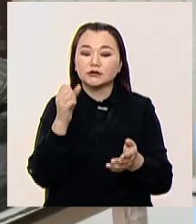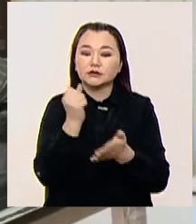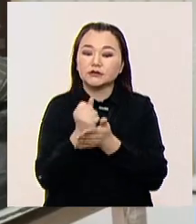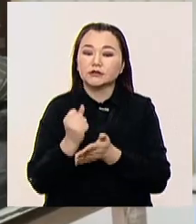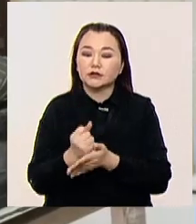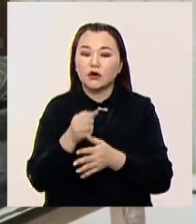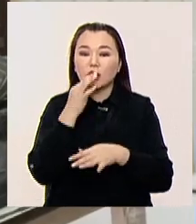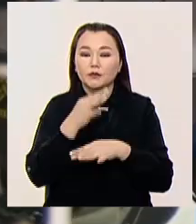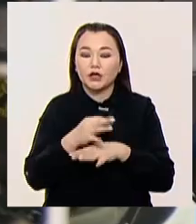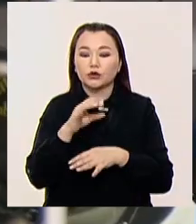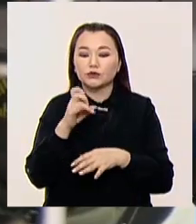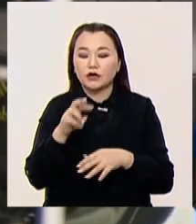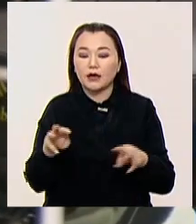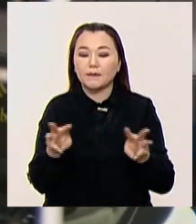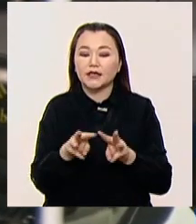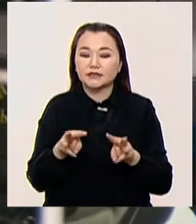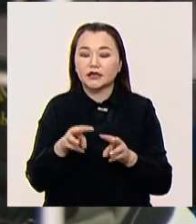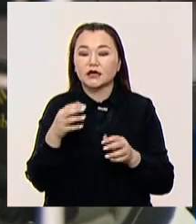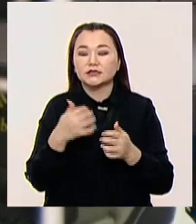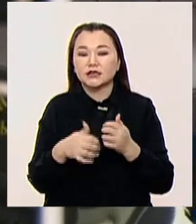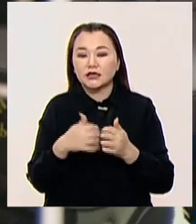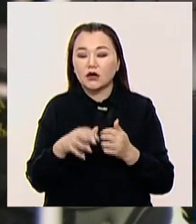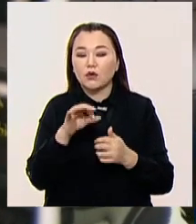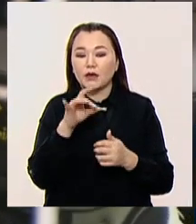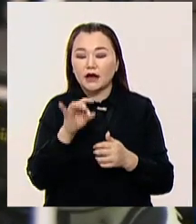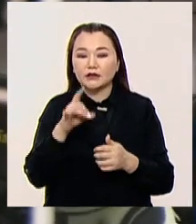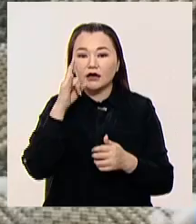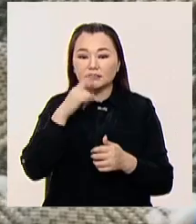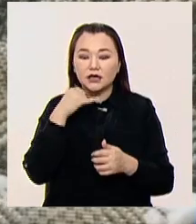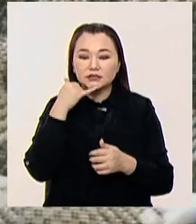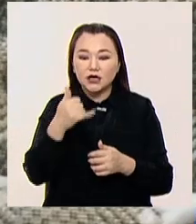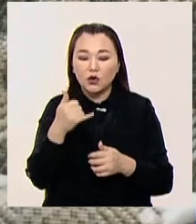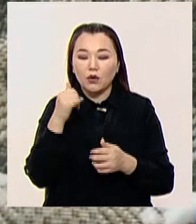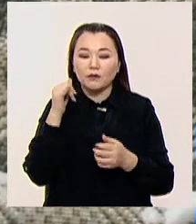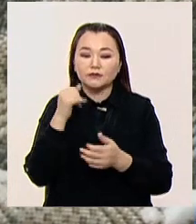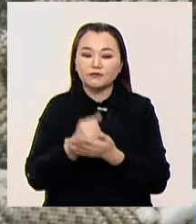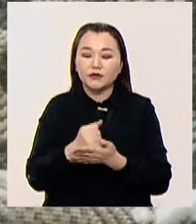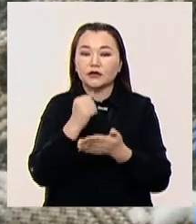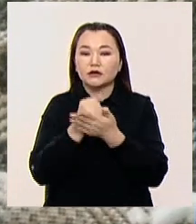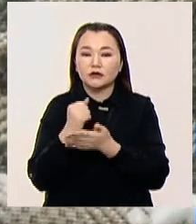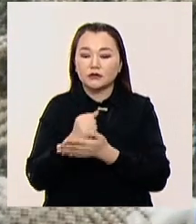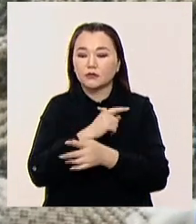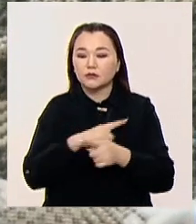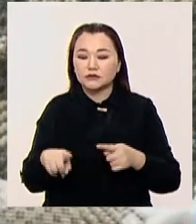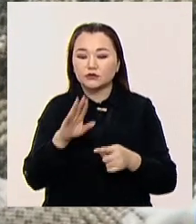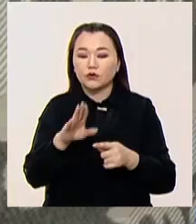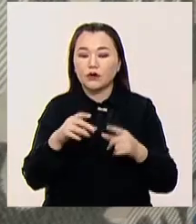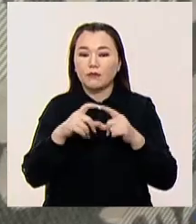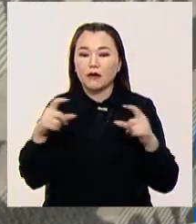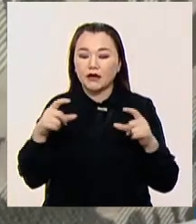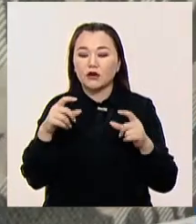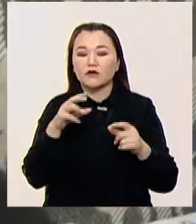жауапты индустрия министрлігі ортақ оператор ретінде Қазақ Телекомды бекіткен. Олар таңбалау тез, тек маркировка